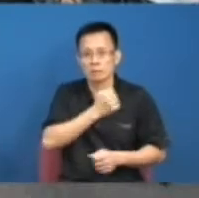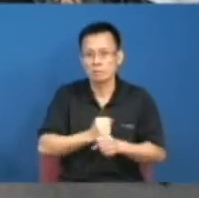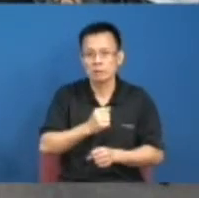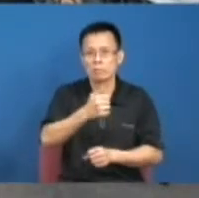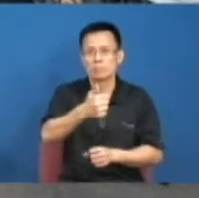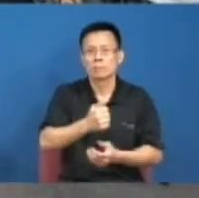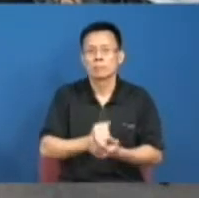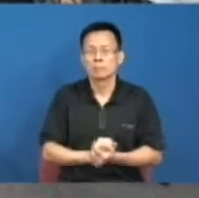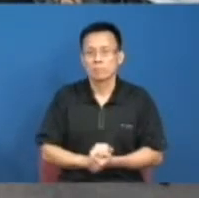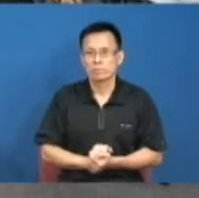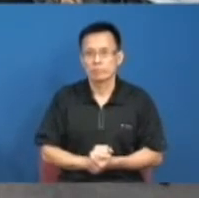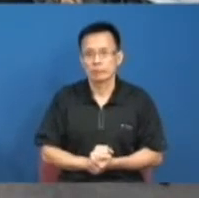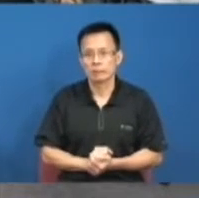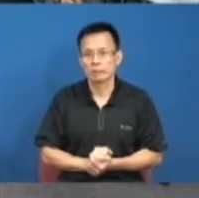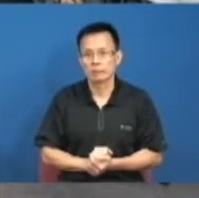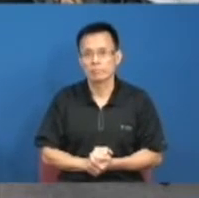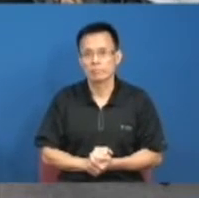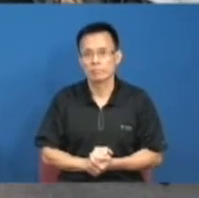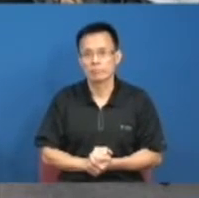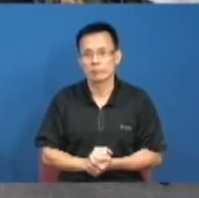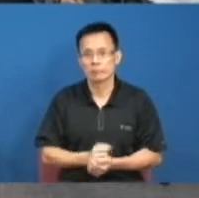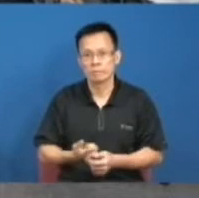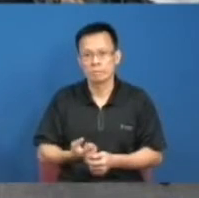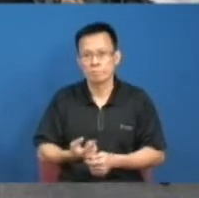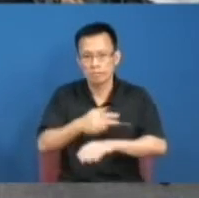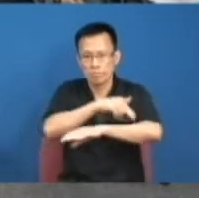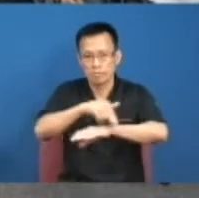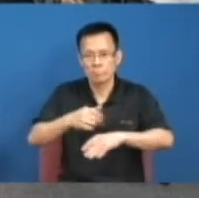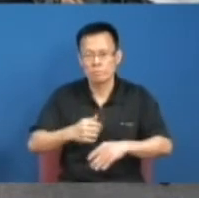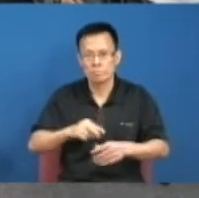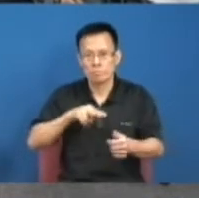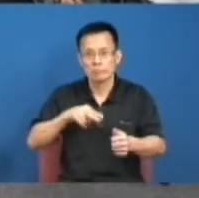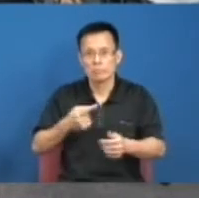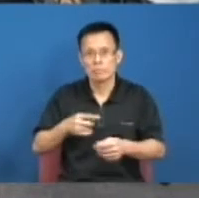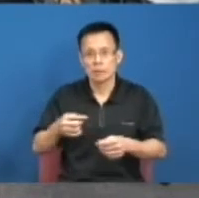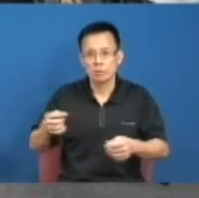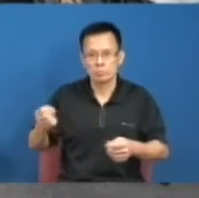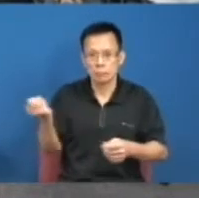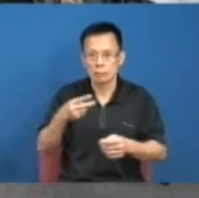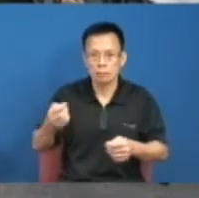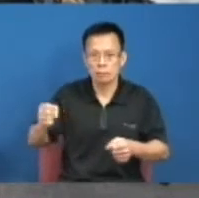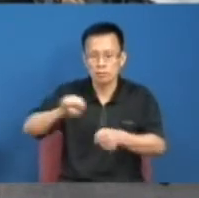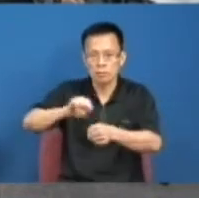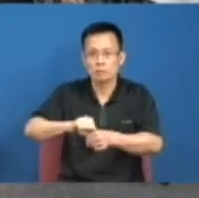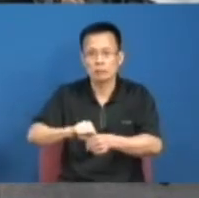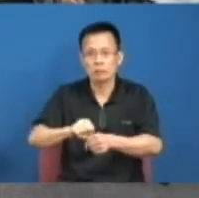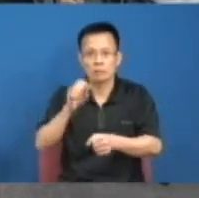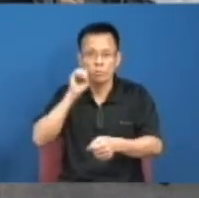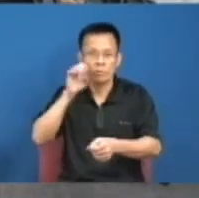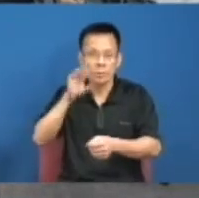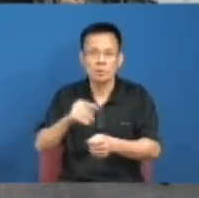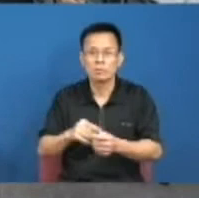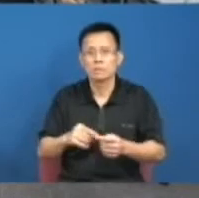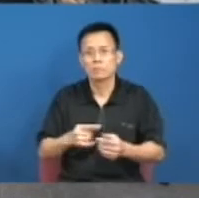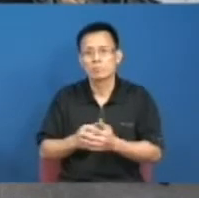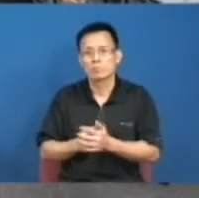東西，即 是個 project manager 要看緊一點，再加上即個顧問，即補職就好了，即是那些顧問